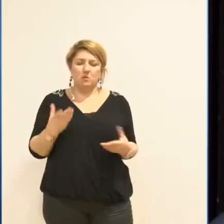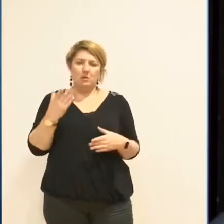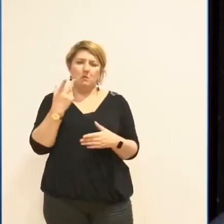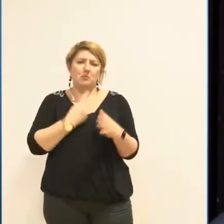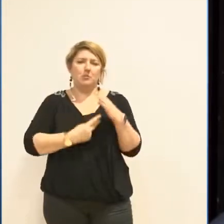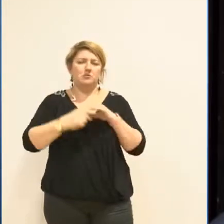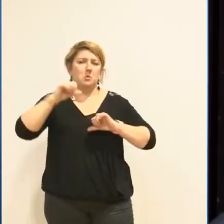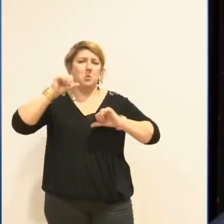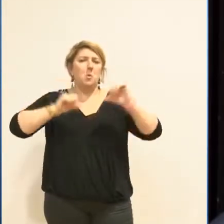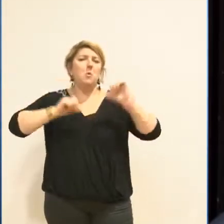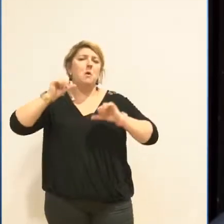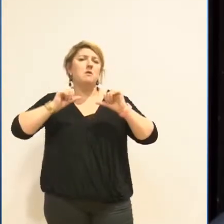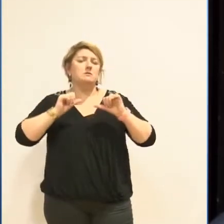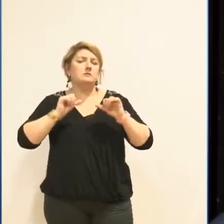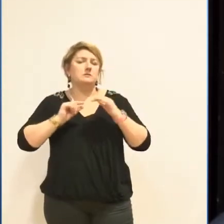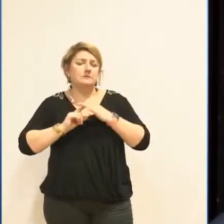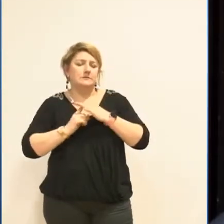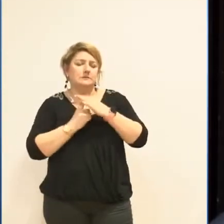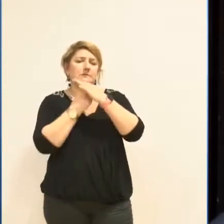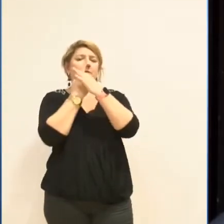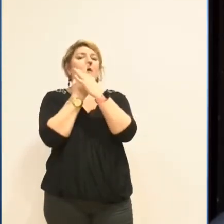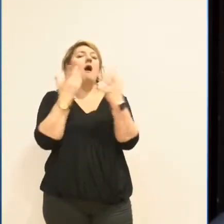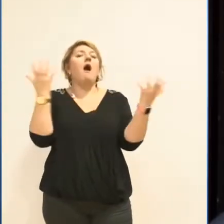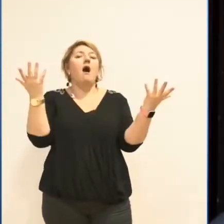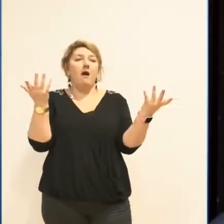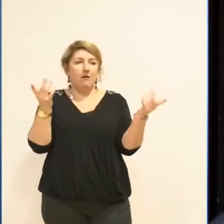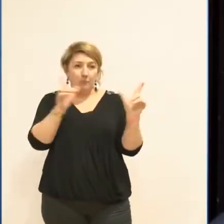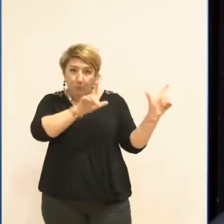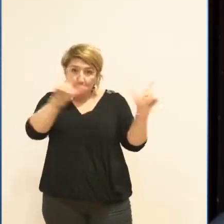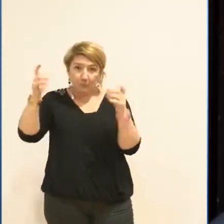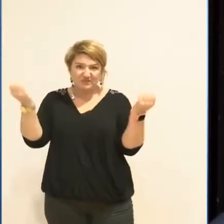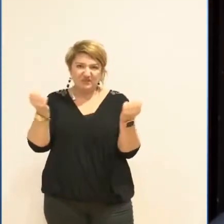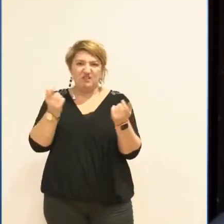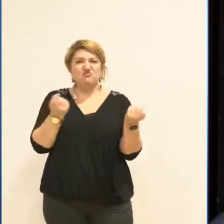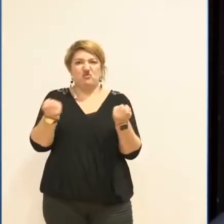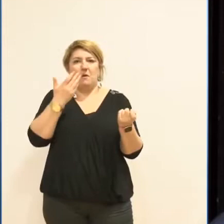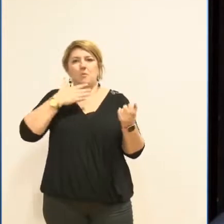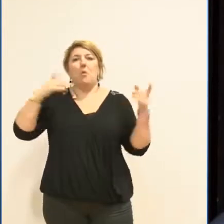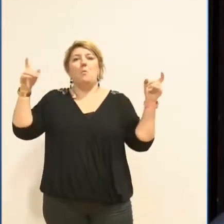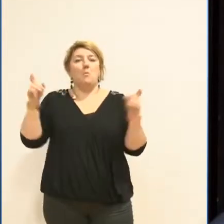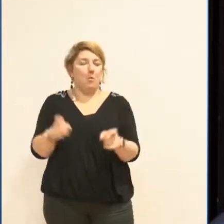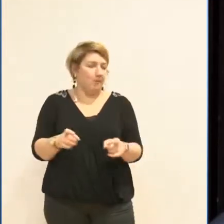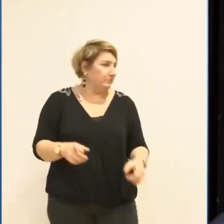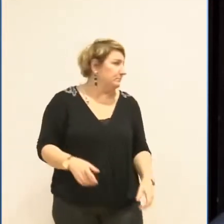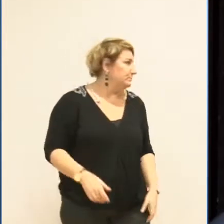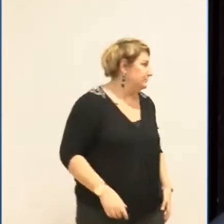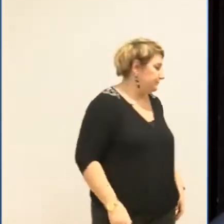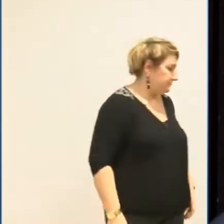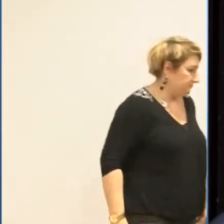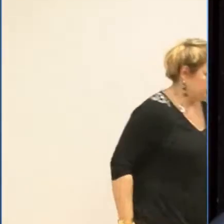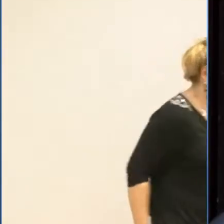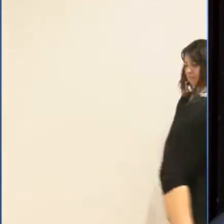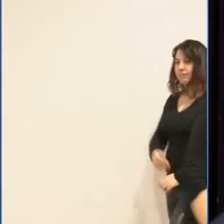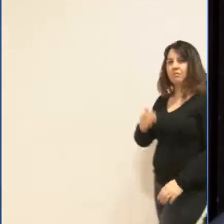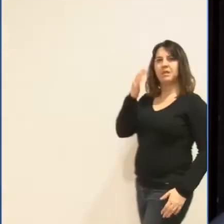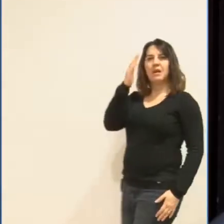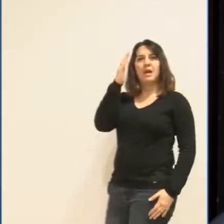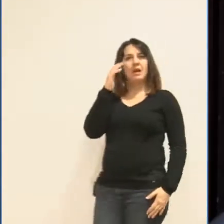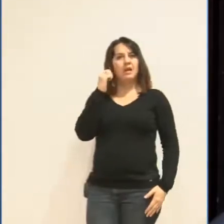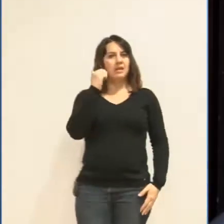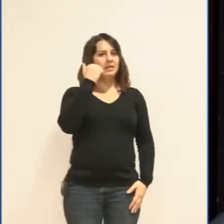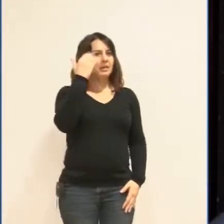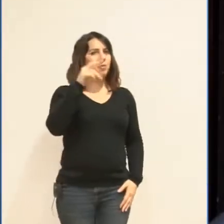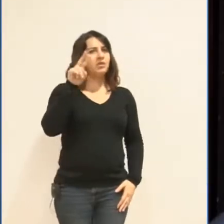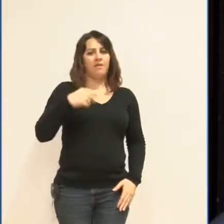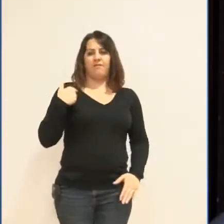joué comme un facteur de régulation. C'est au demeurant pour cette raison que l'on peut regretter la position en début de